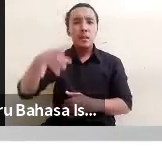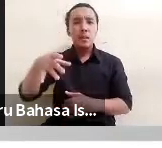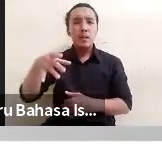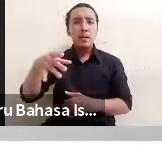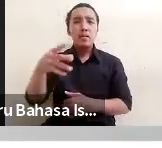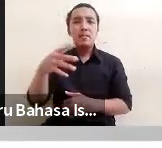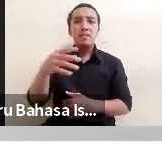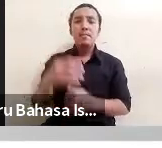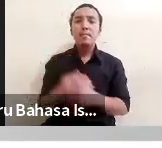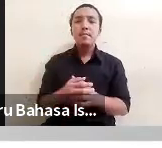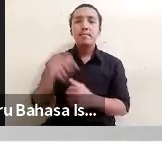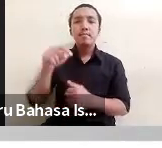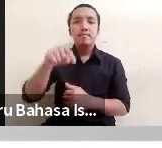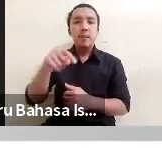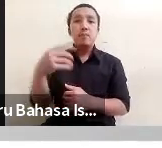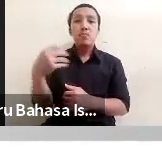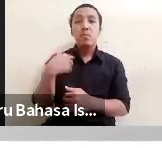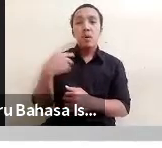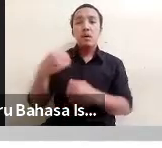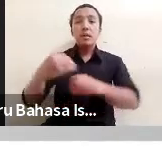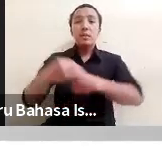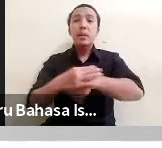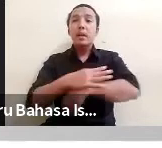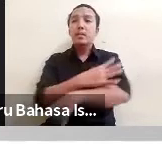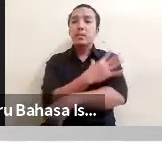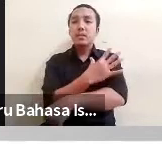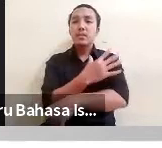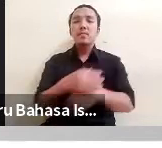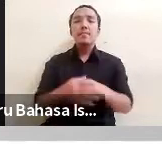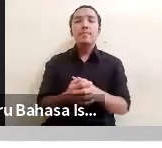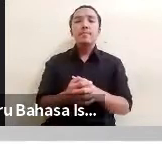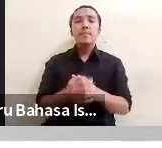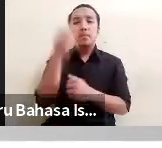terus punya inspirasi untuk mewujudkan inklusi. Tetapi kalau